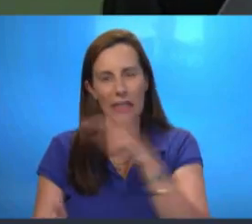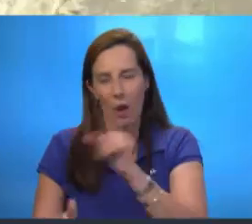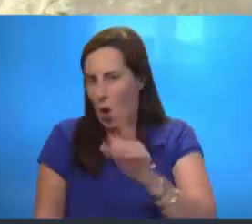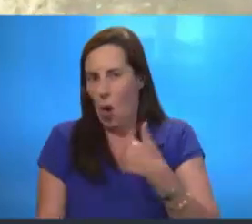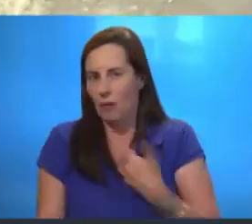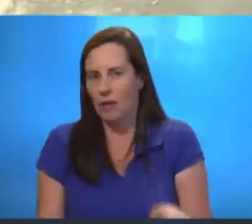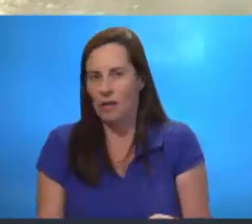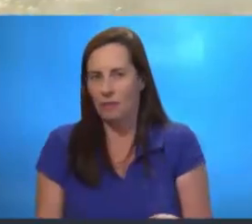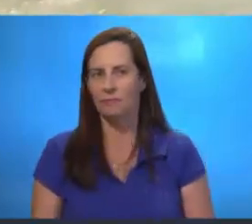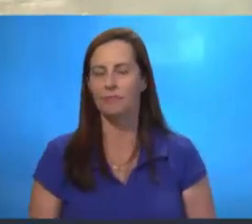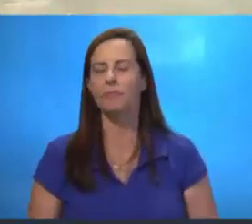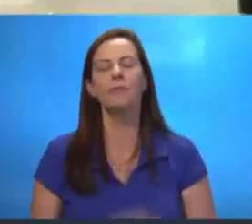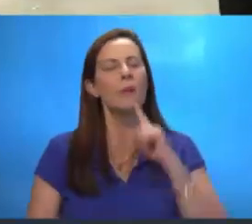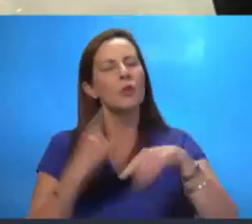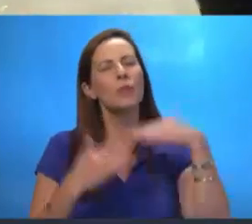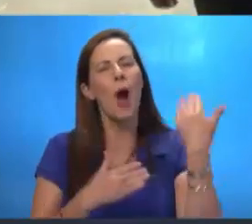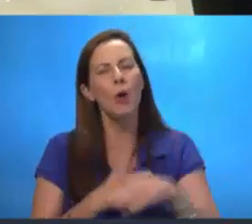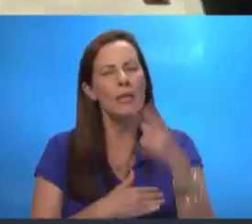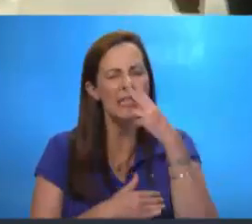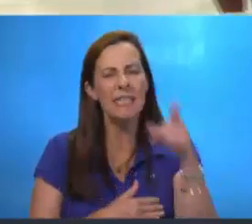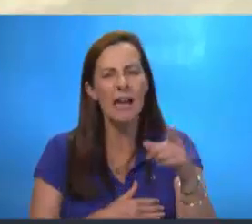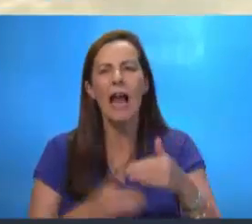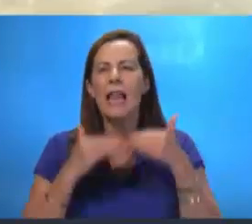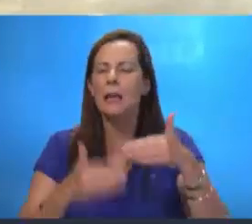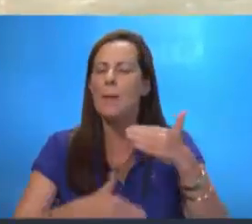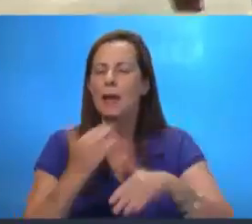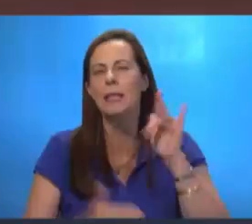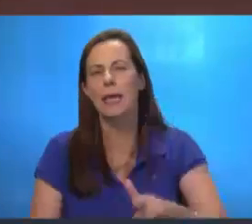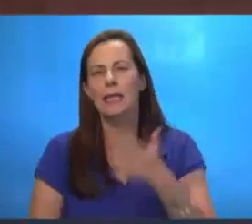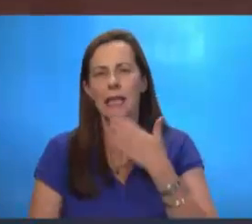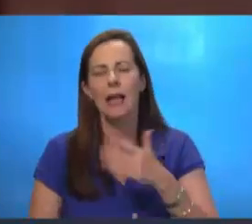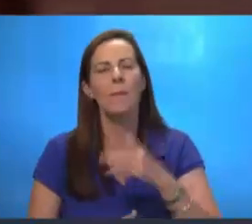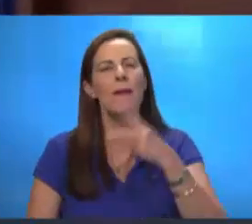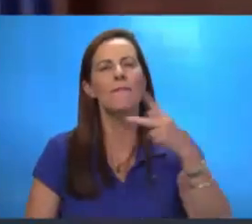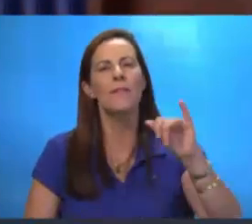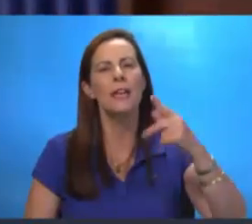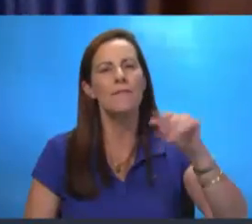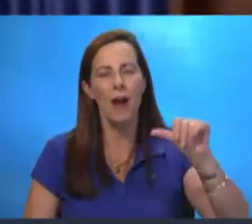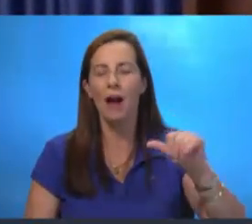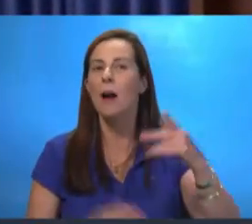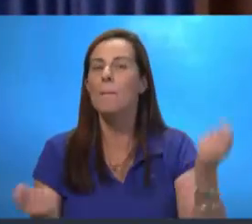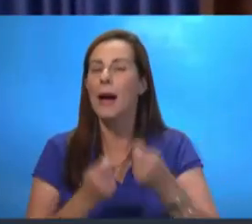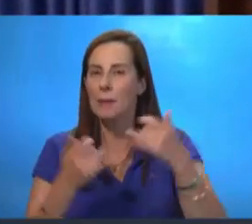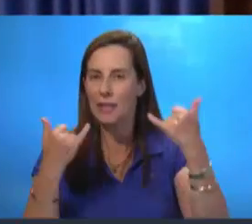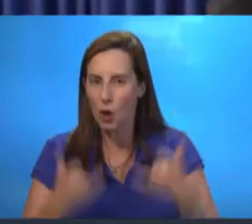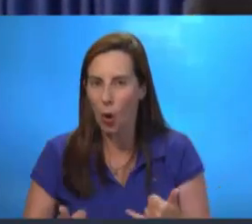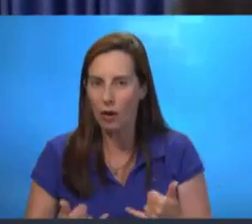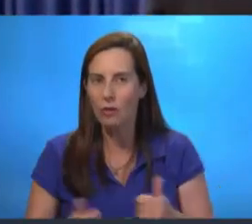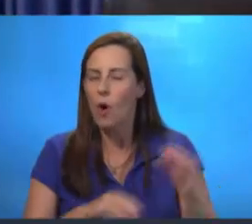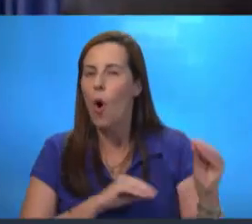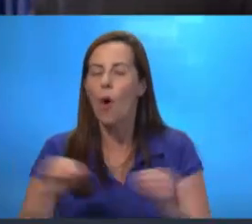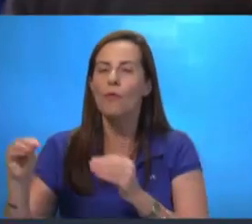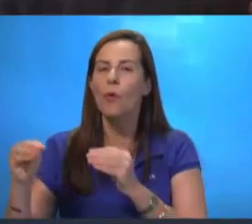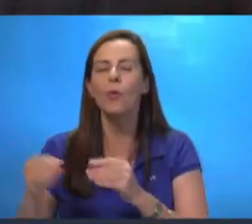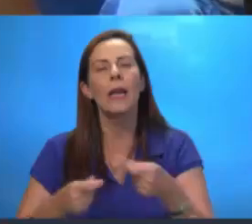אני. בשנים האחרונות ניסה רג'וב לקדם מהלכים נגד ישראל בפיפה. במסגרת הקמפיין הנוכחי הועברו מסרים